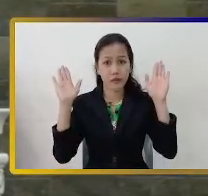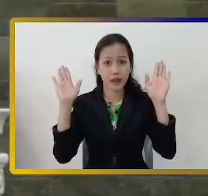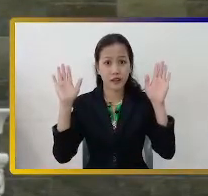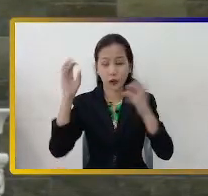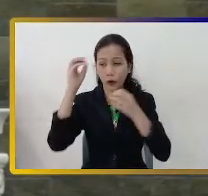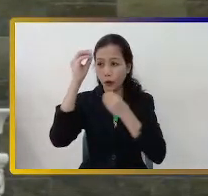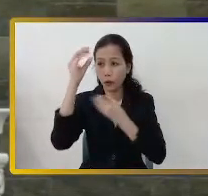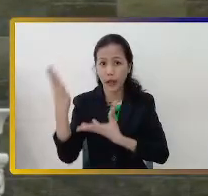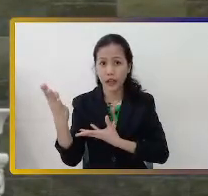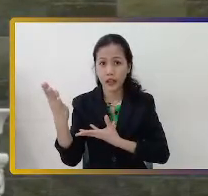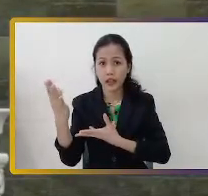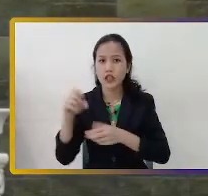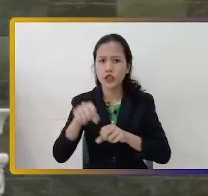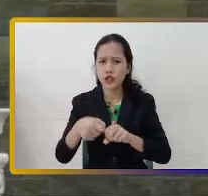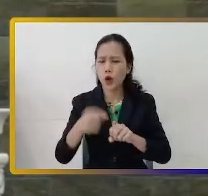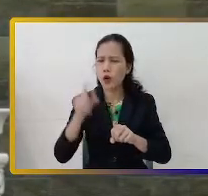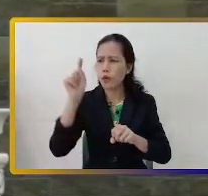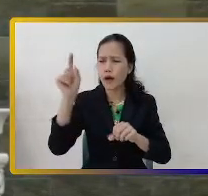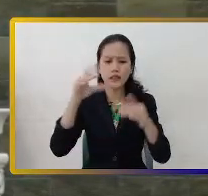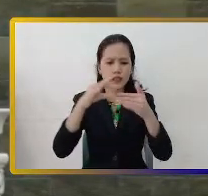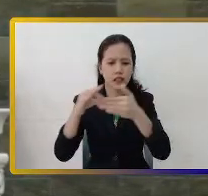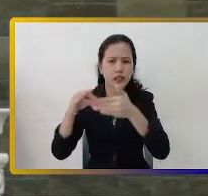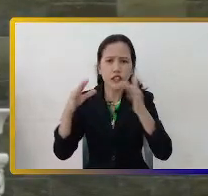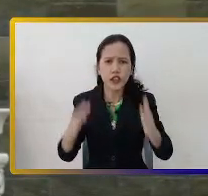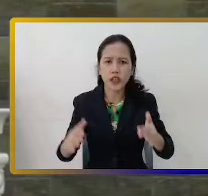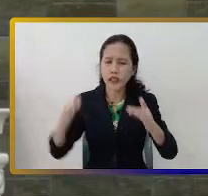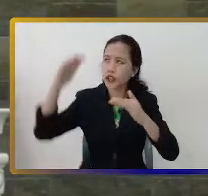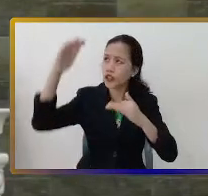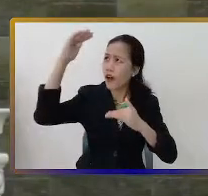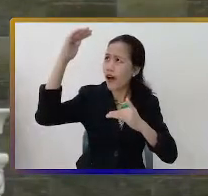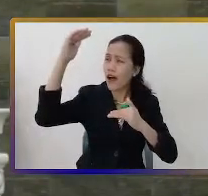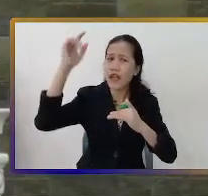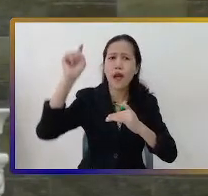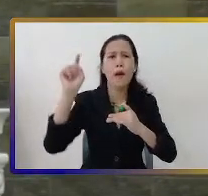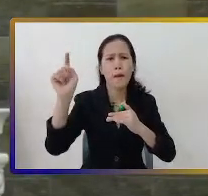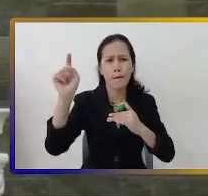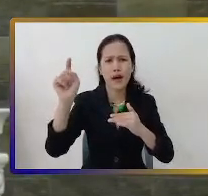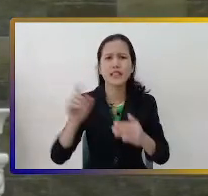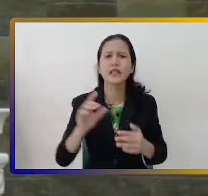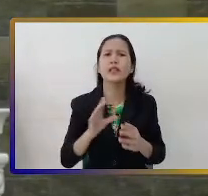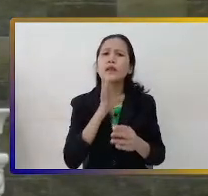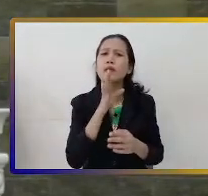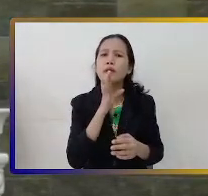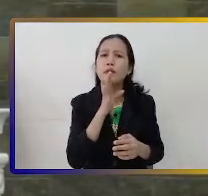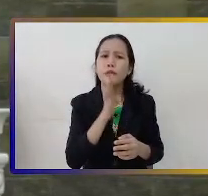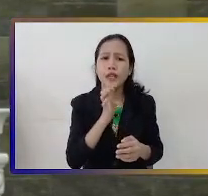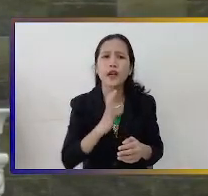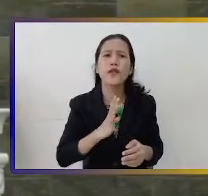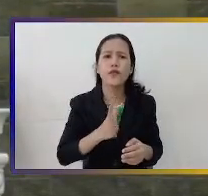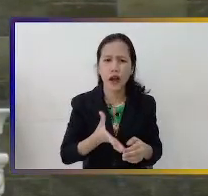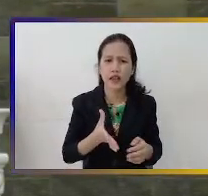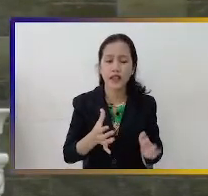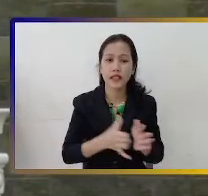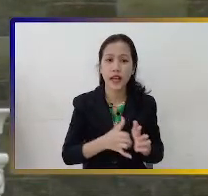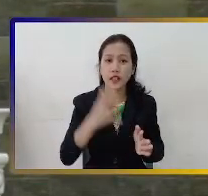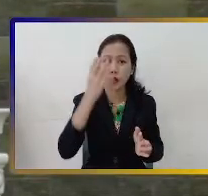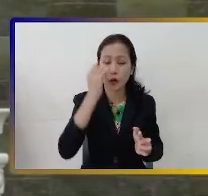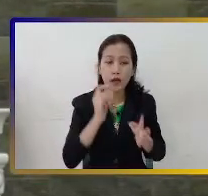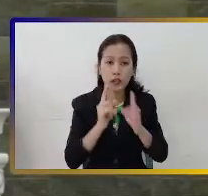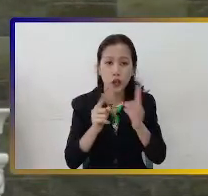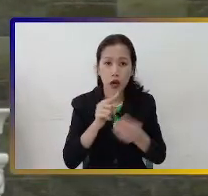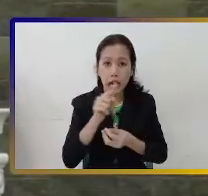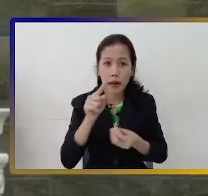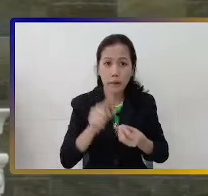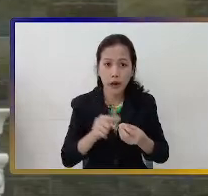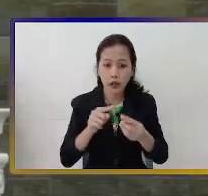yung nasasakupan. Kaya sila po yung dinil po ngayon, itong mga capitals po na ito, Samaria and Jerusalem. Na sa pagdeal po sa